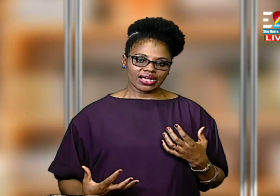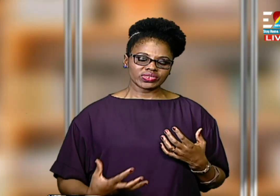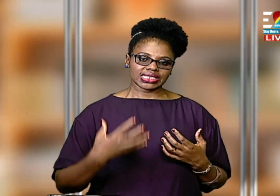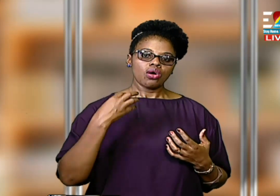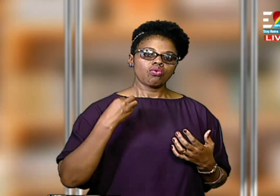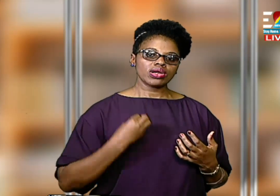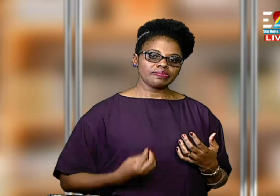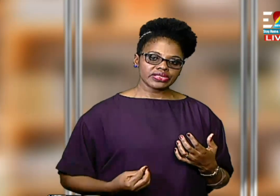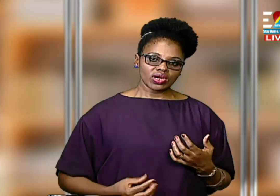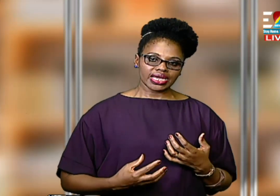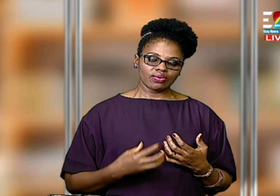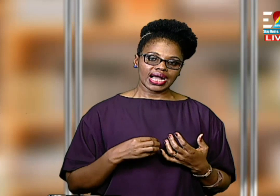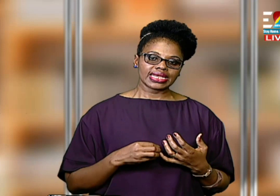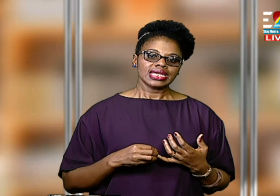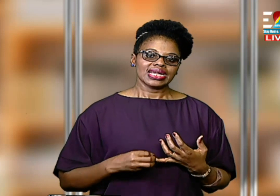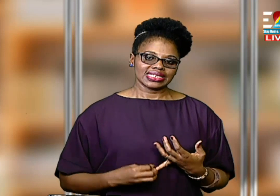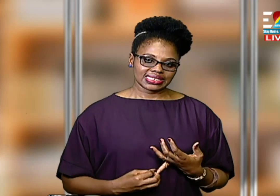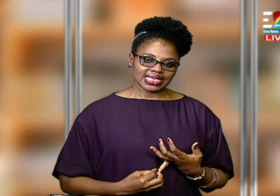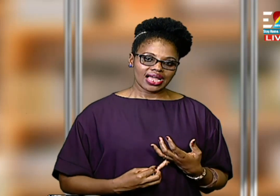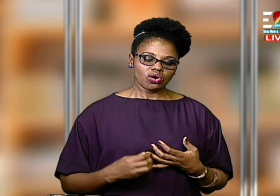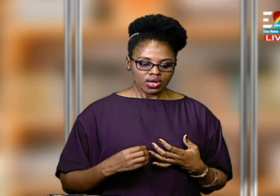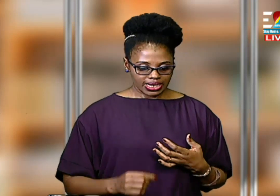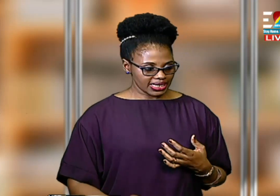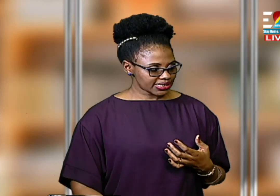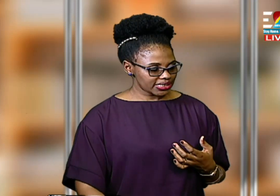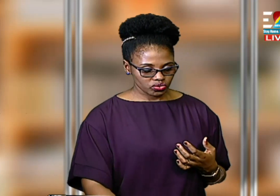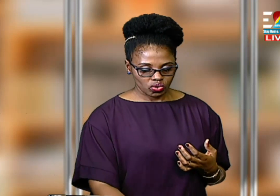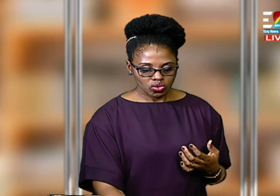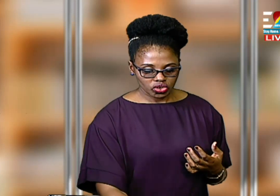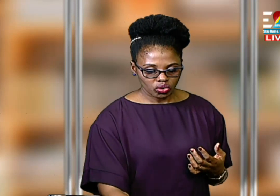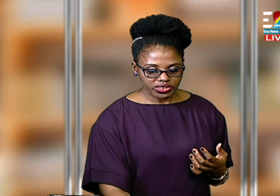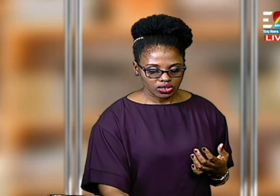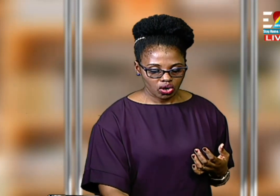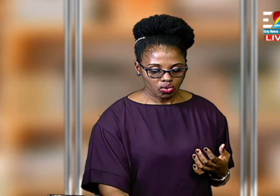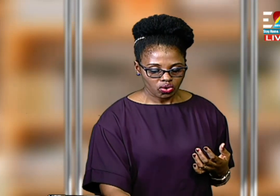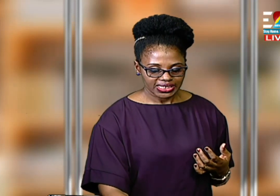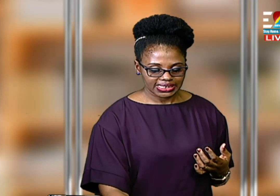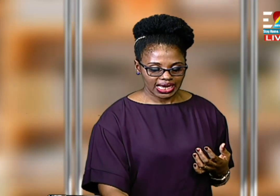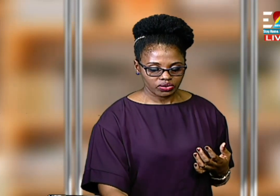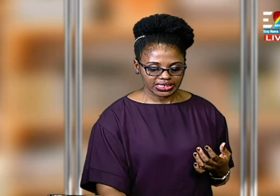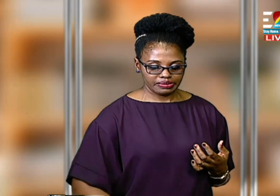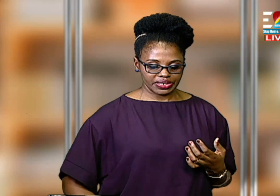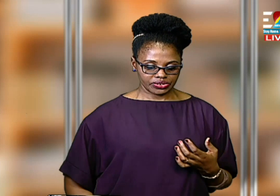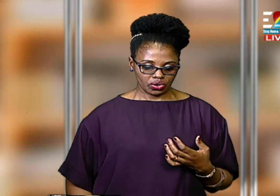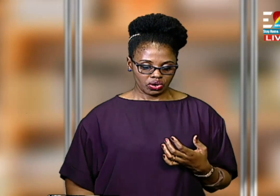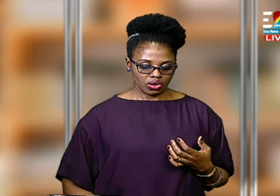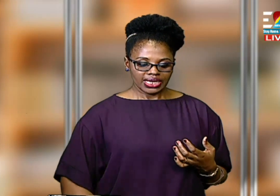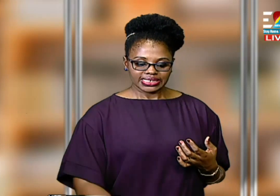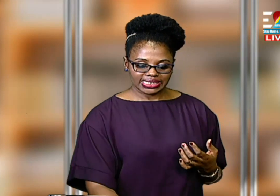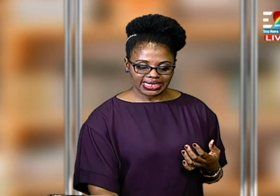kahle hle ukuthi wolibito lakhiwa ngani ngesicalo nesicu lokusho ukuthi lokhu sicalo